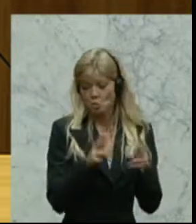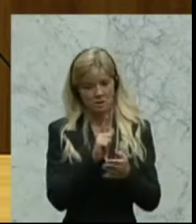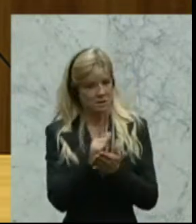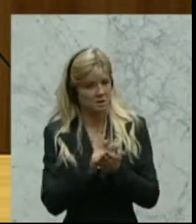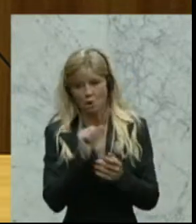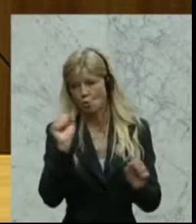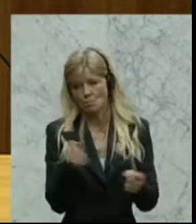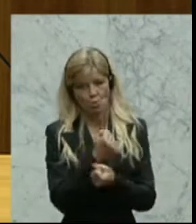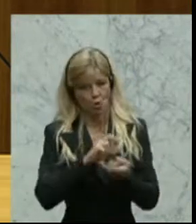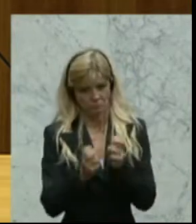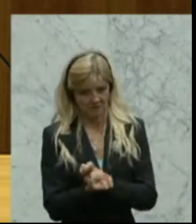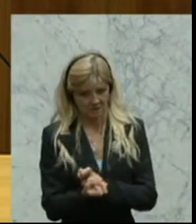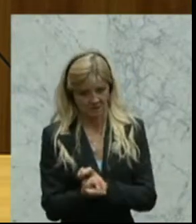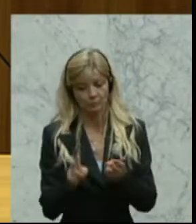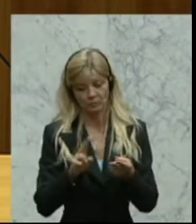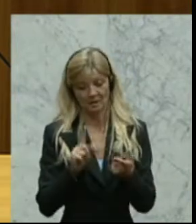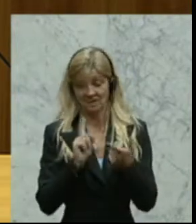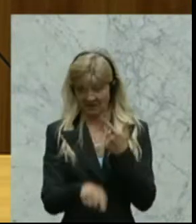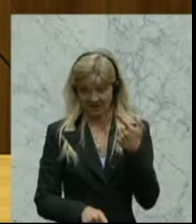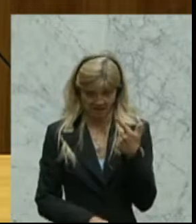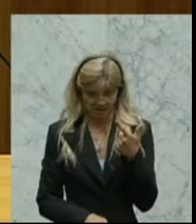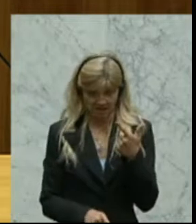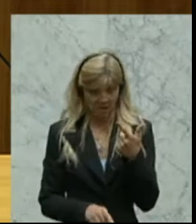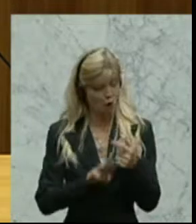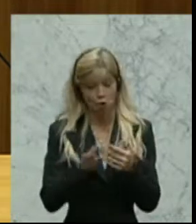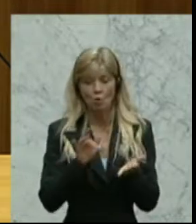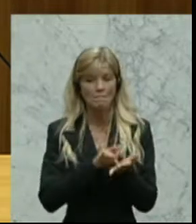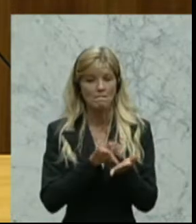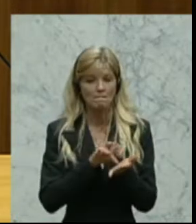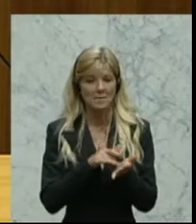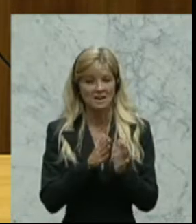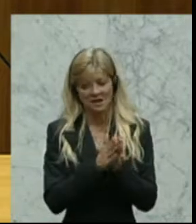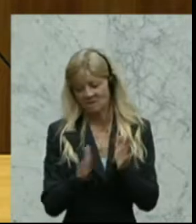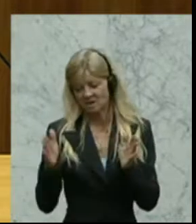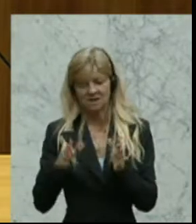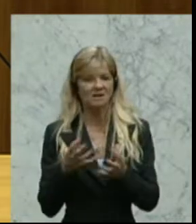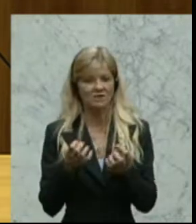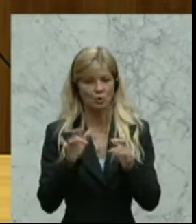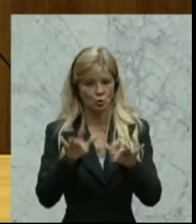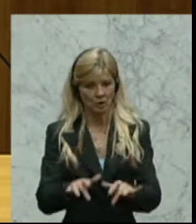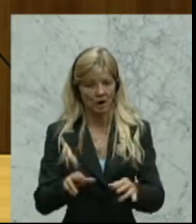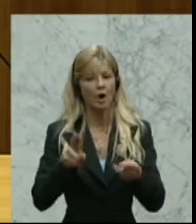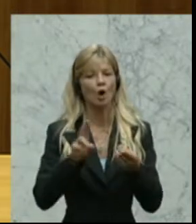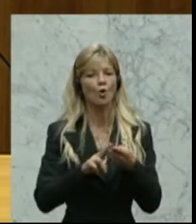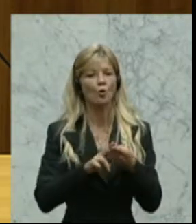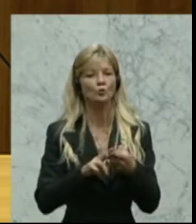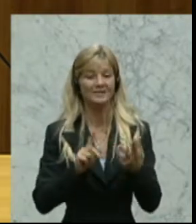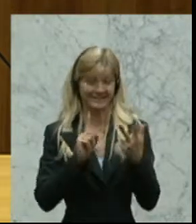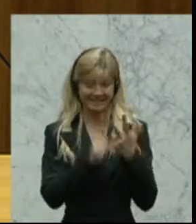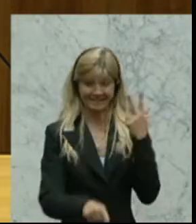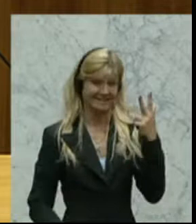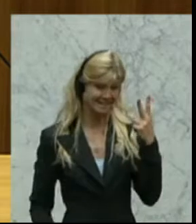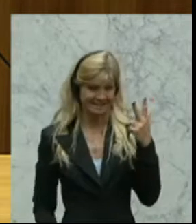lassen, zweitens mittelfristig wirken, bestenfalls, und drittens wir seit Jahrzehnten auf eine Reform der